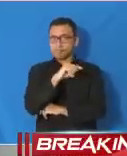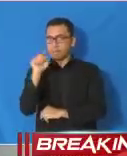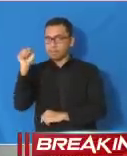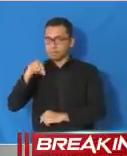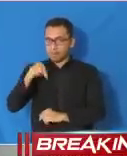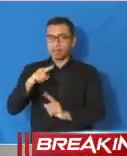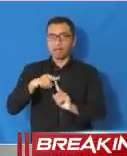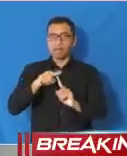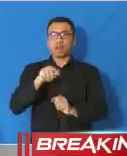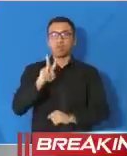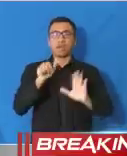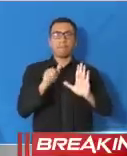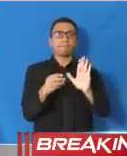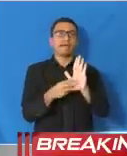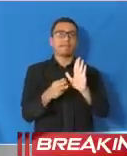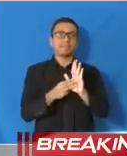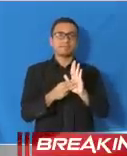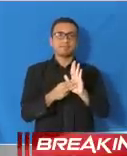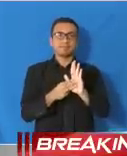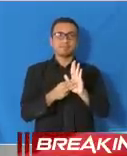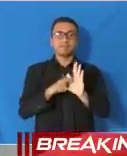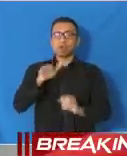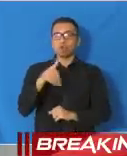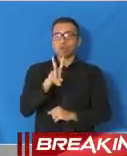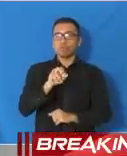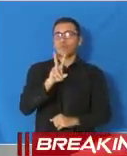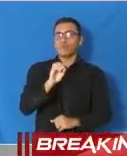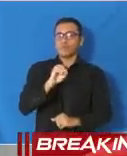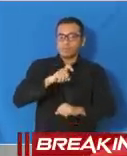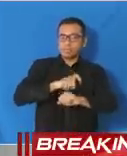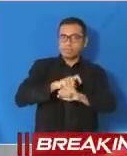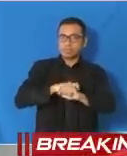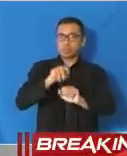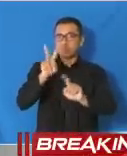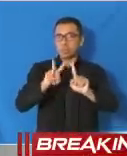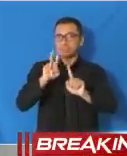dengan tanggal 26 Mar 2020 12.00